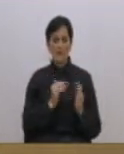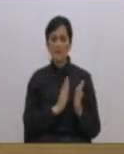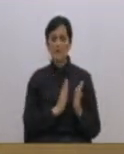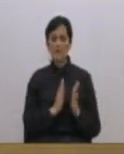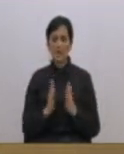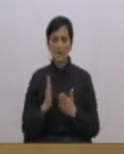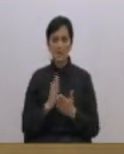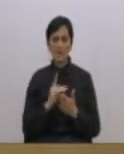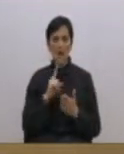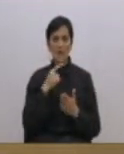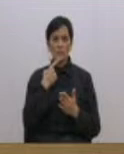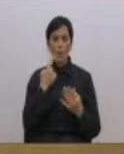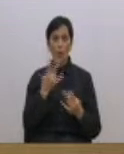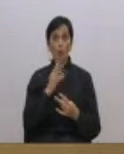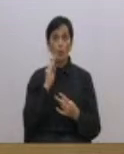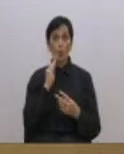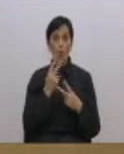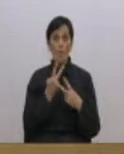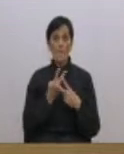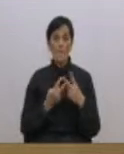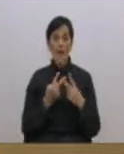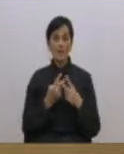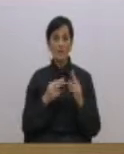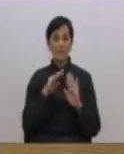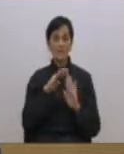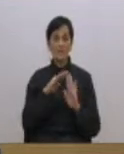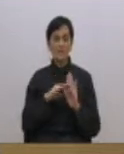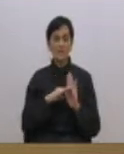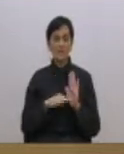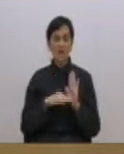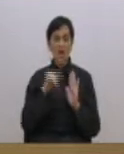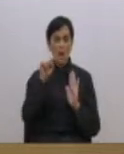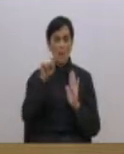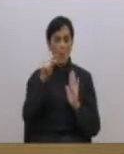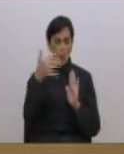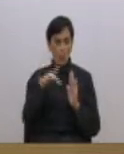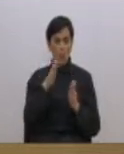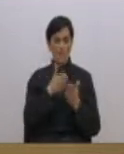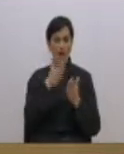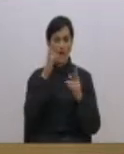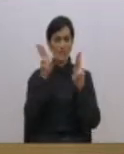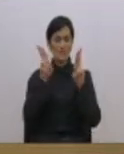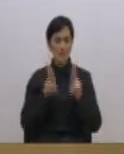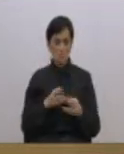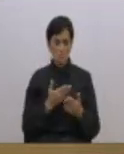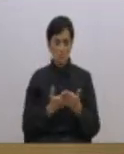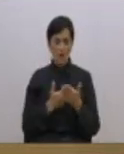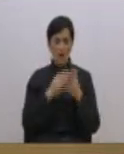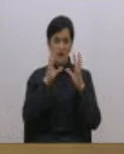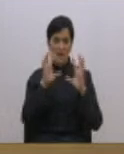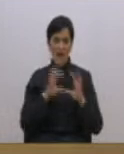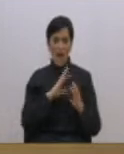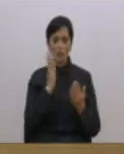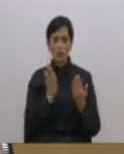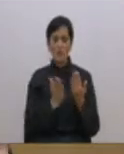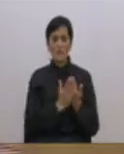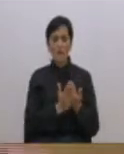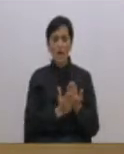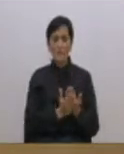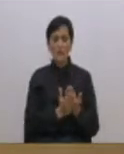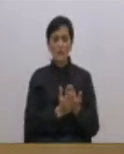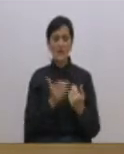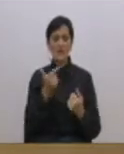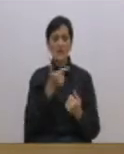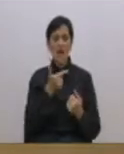unda, rodesas penitenciul sistemași, Ucoi arsebuli standarde, magalitate, canon cum de bare doneze dat genile